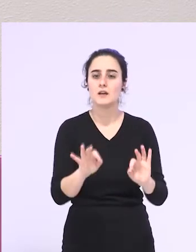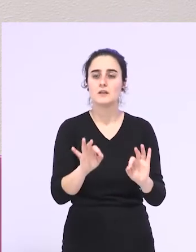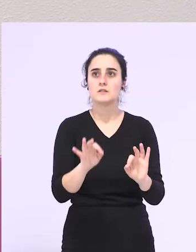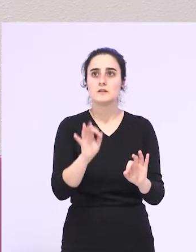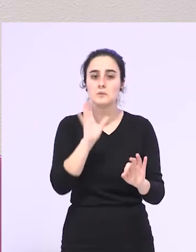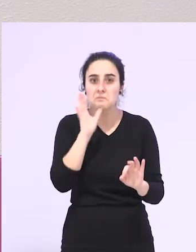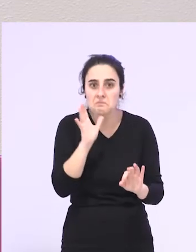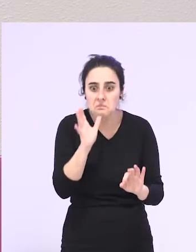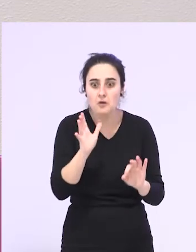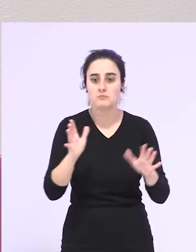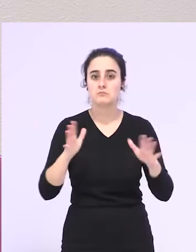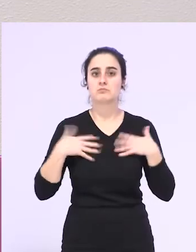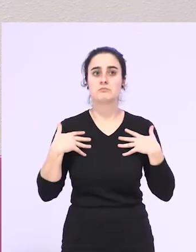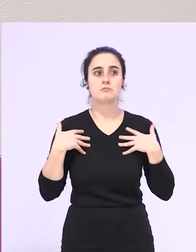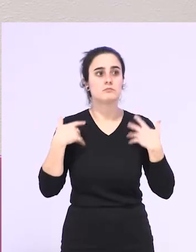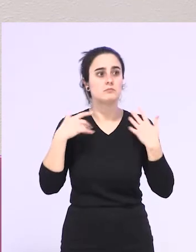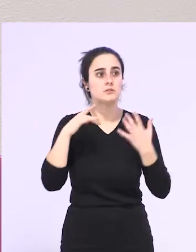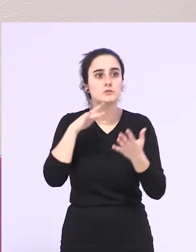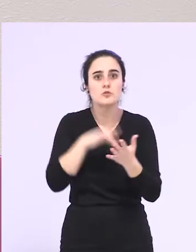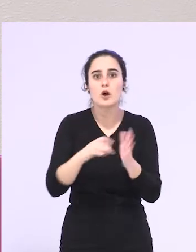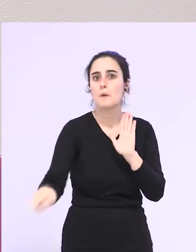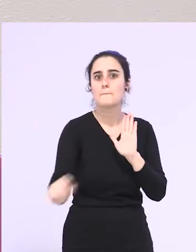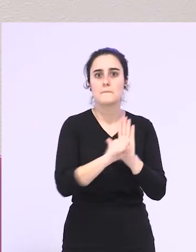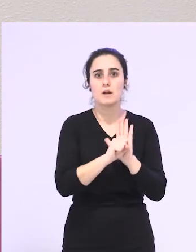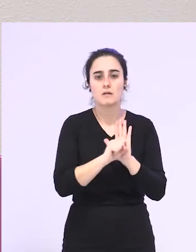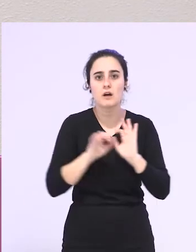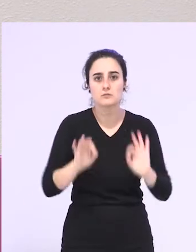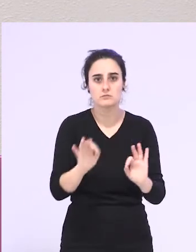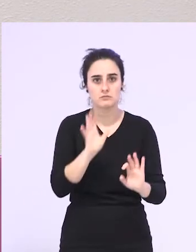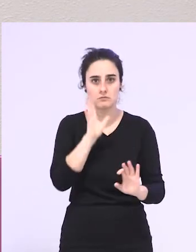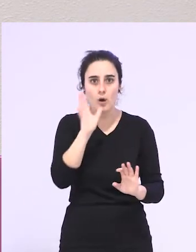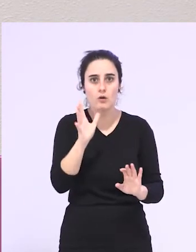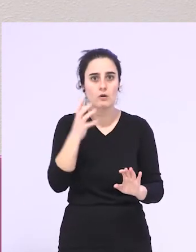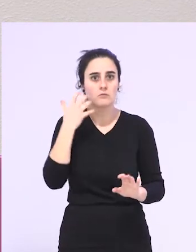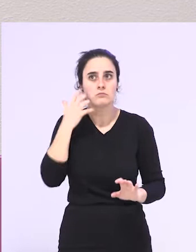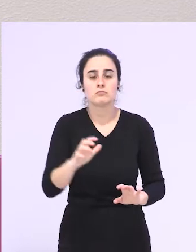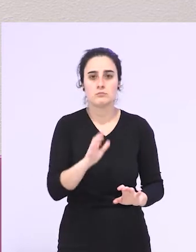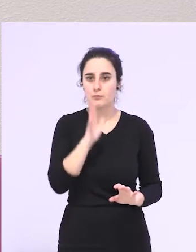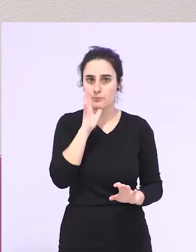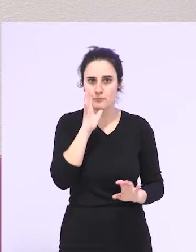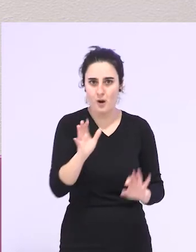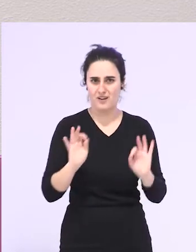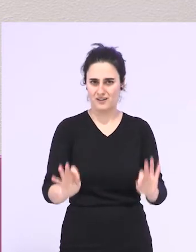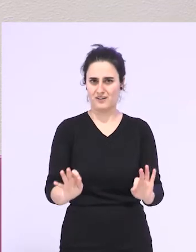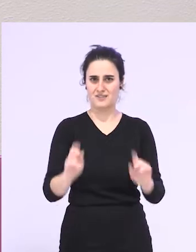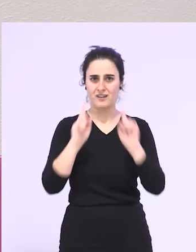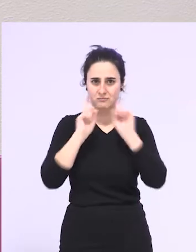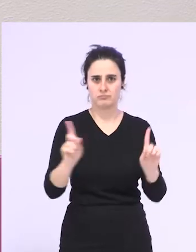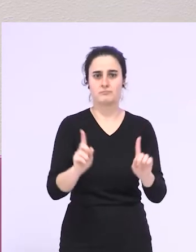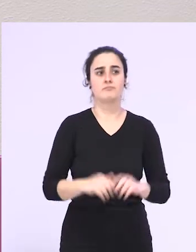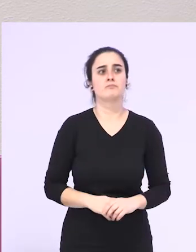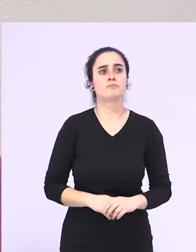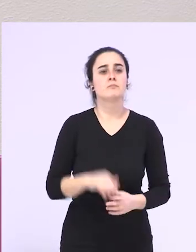bat, batean bihurtzen da horrelako simbolo, horrelako ezohikotasun baten barruan, ez? Zergatik okatzen dugu.